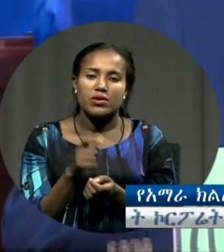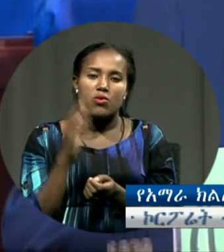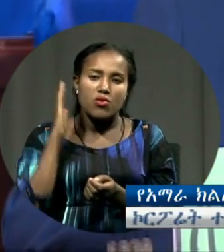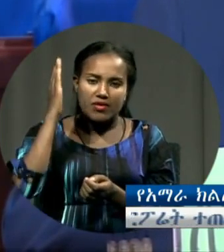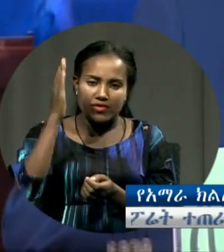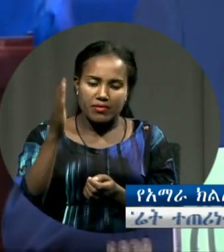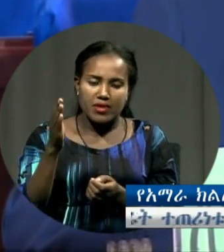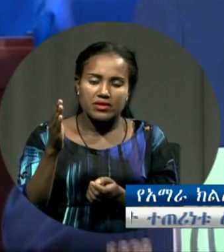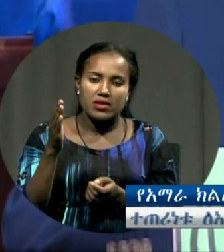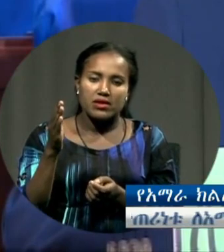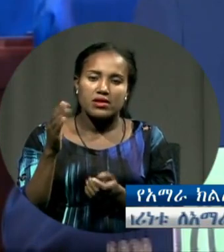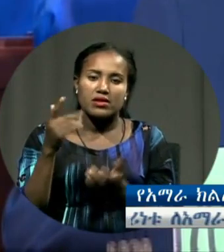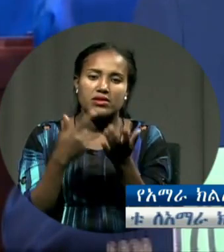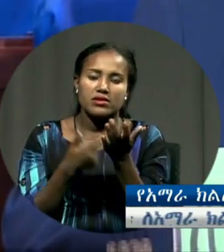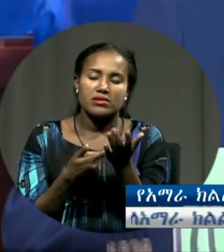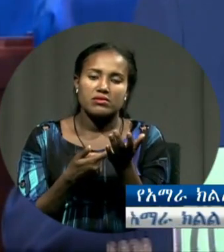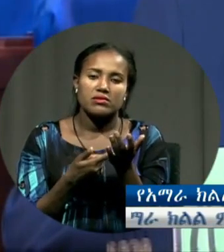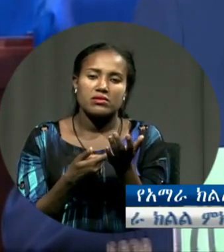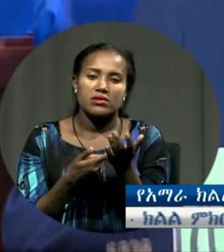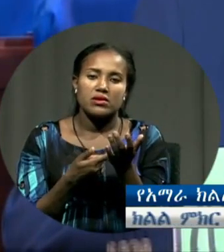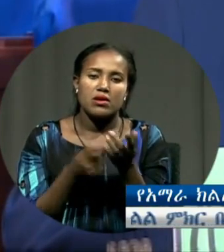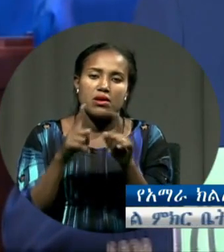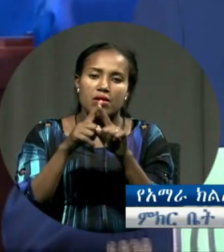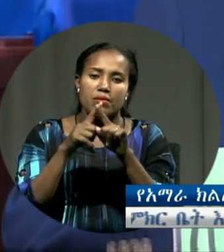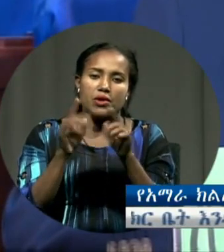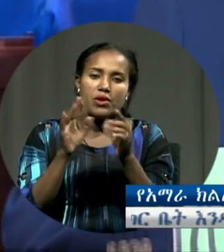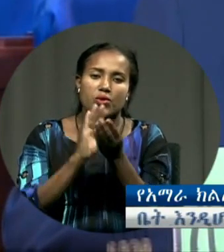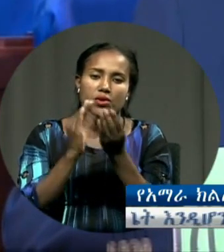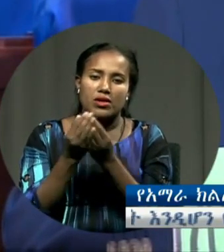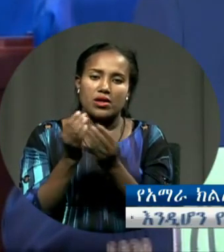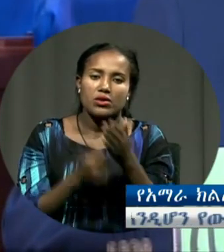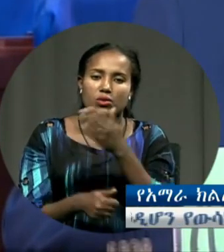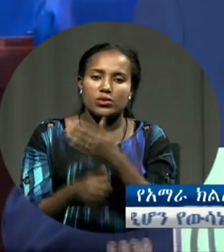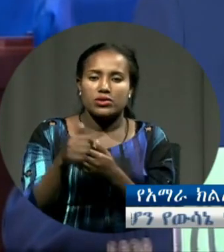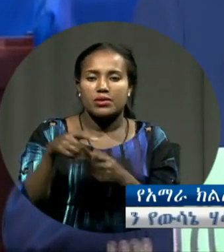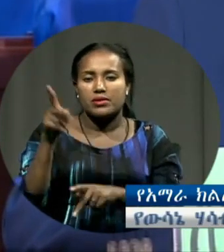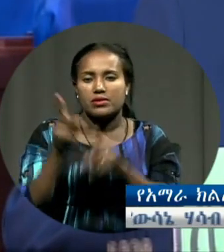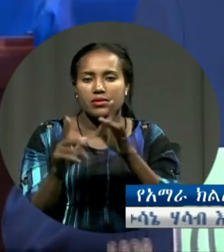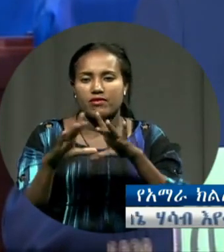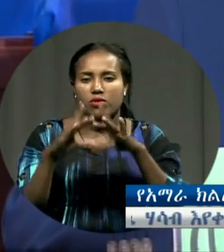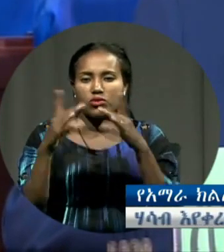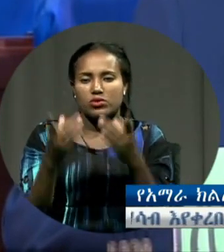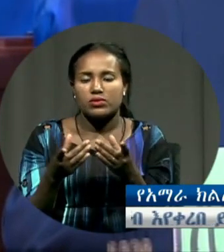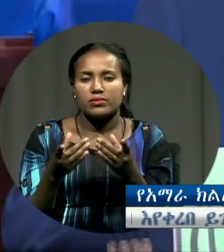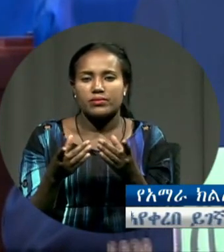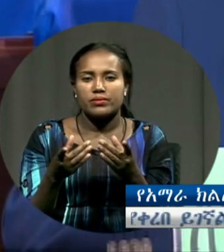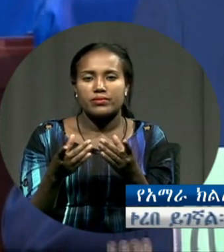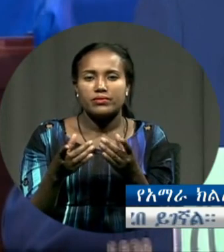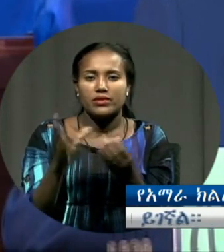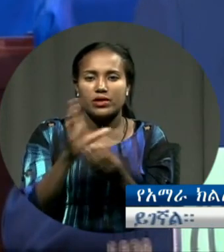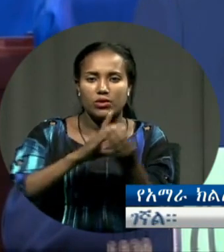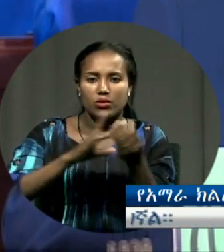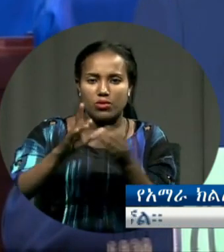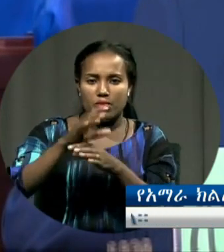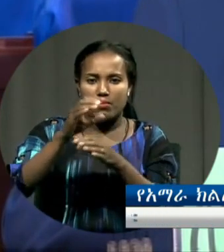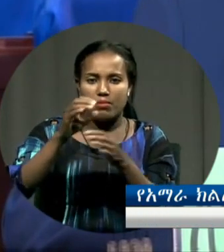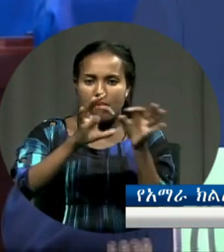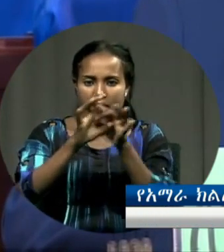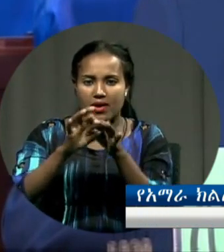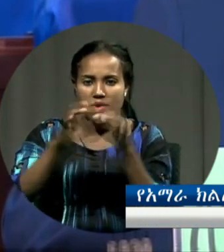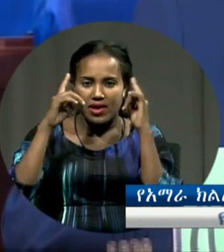ከወደፊትም አንጻር የነዚህን በልዩ ሁኔታ ተጎጂ የህብረተሰብ ክፍሎች ለክልሉ ማህበራዊ